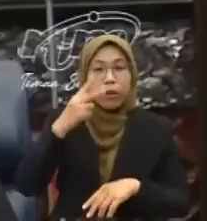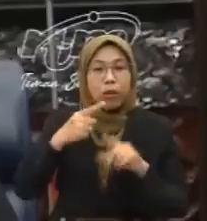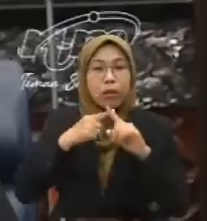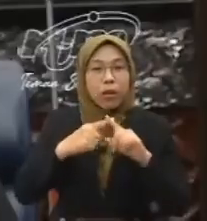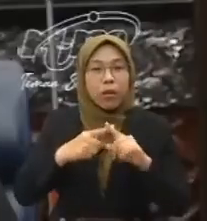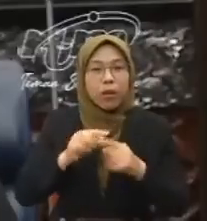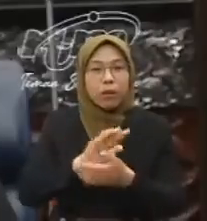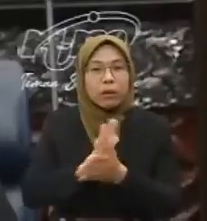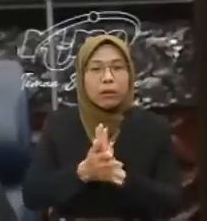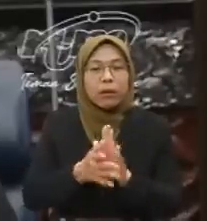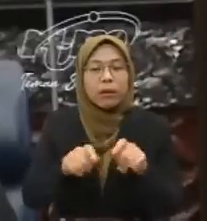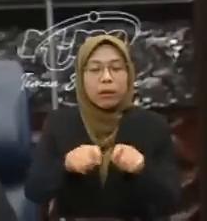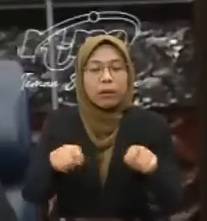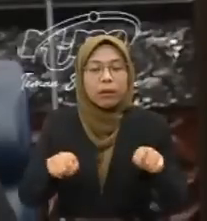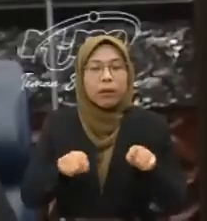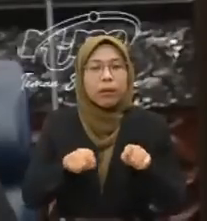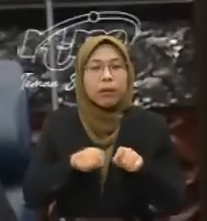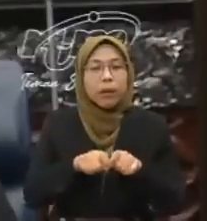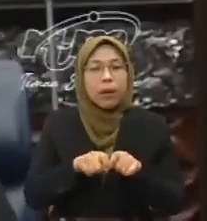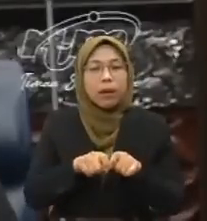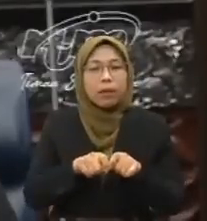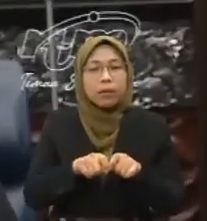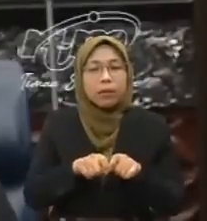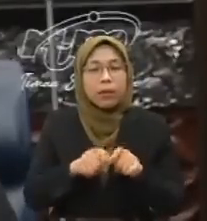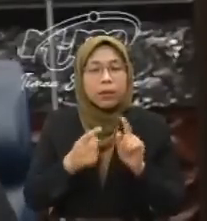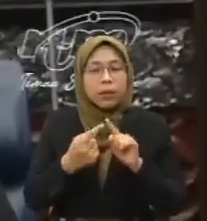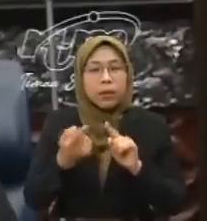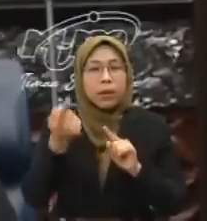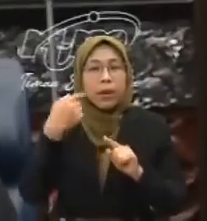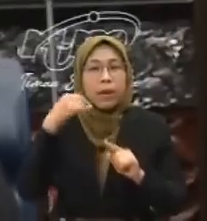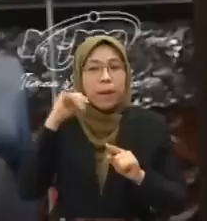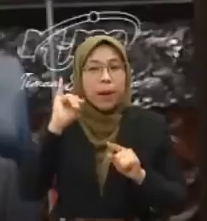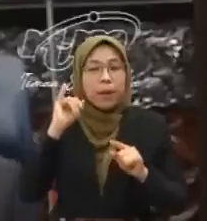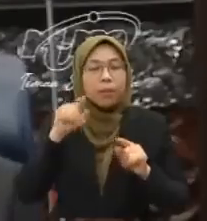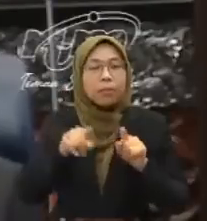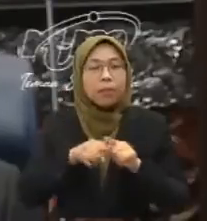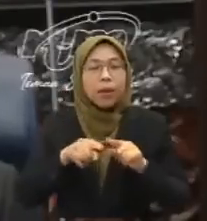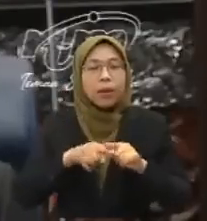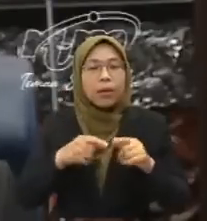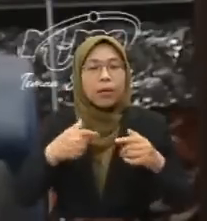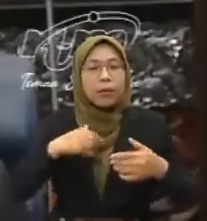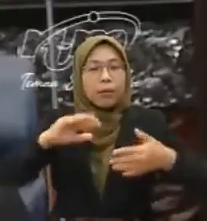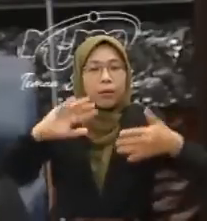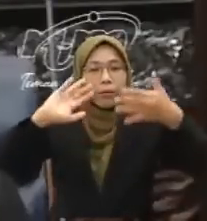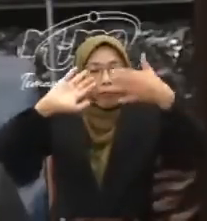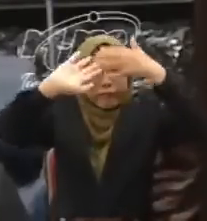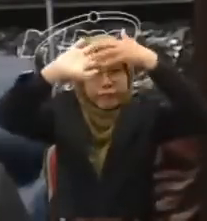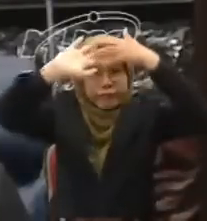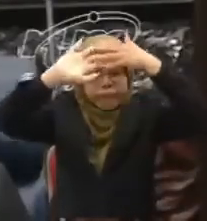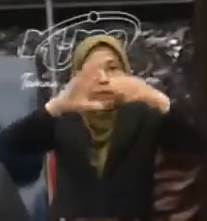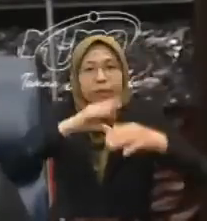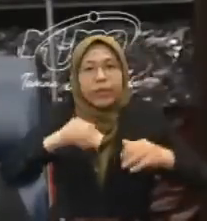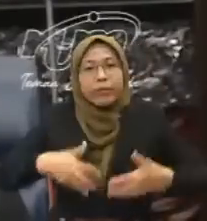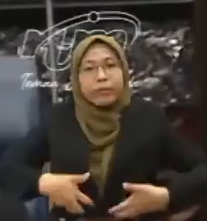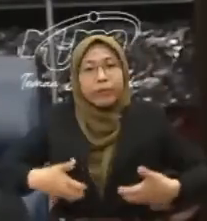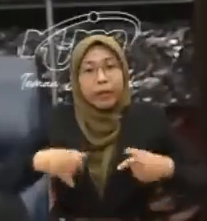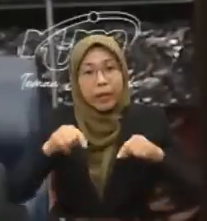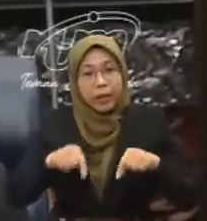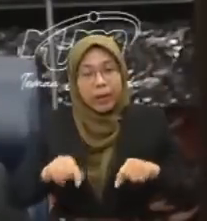menjadi gelanggang saya bagaimana disebut dalam sosial media sarkas jadi ini